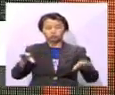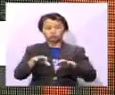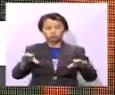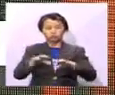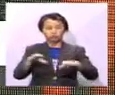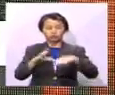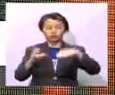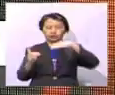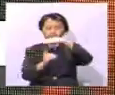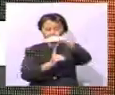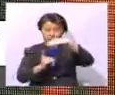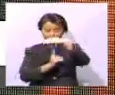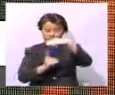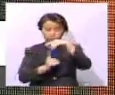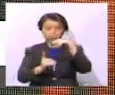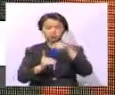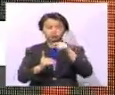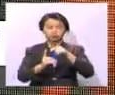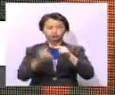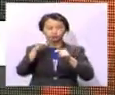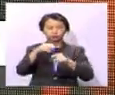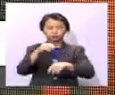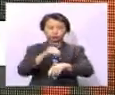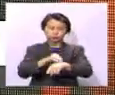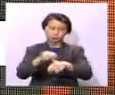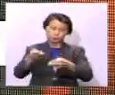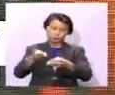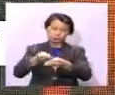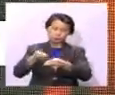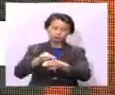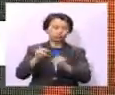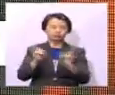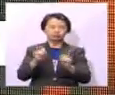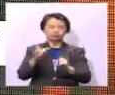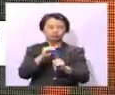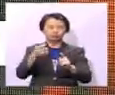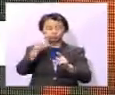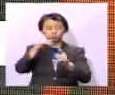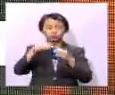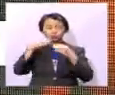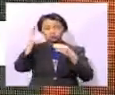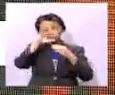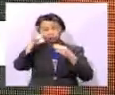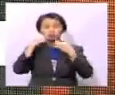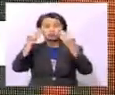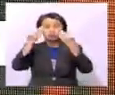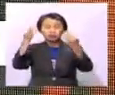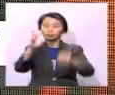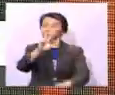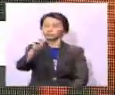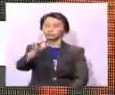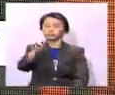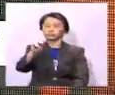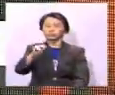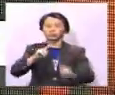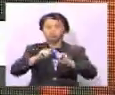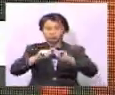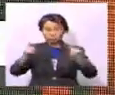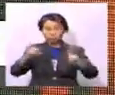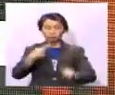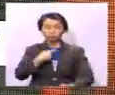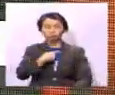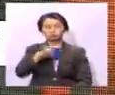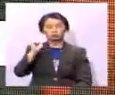yang bersifat jangka pendek dan populis. Tapi kita mesti